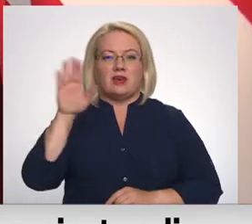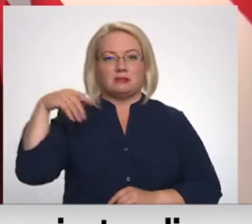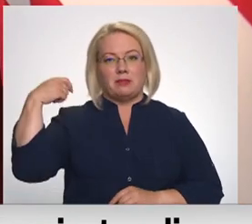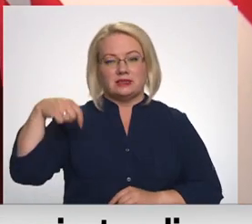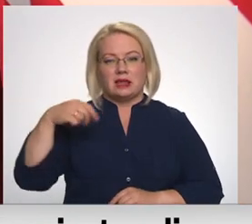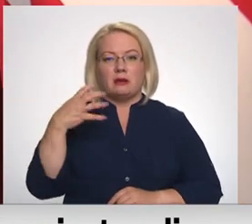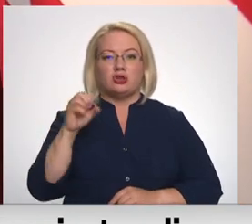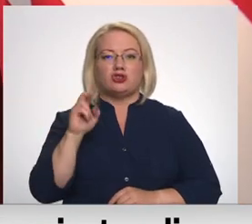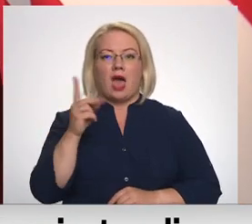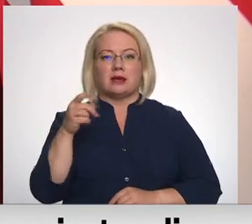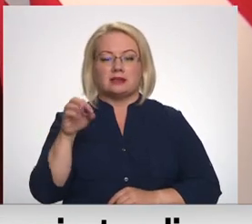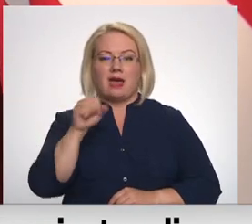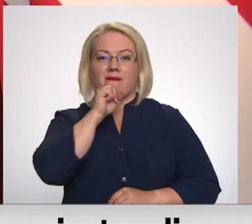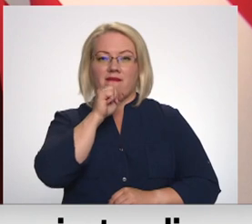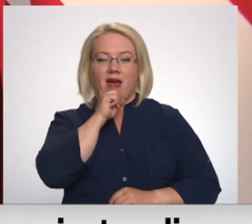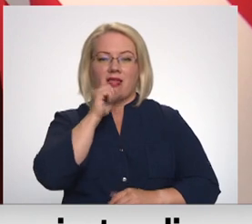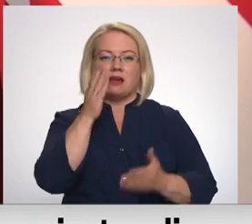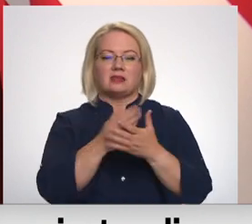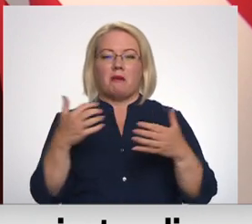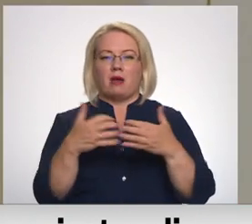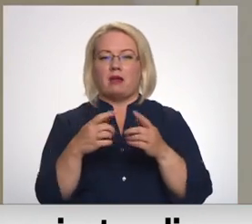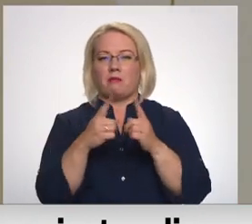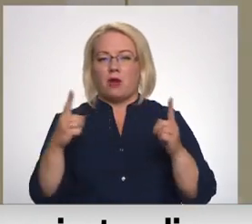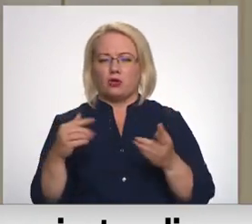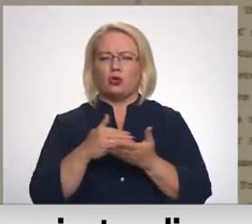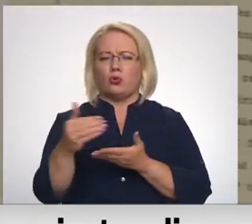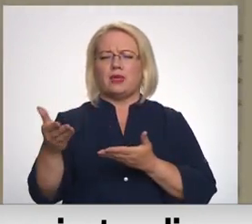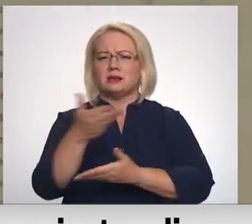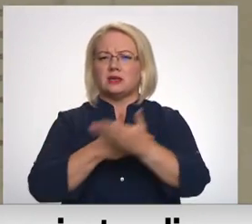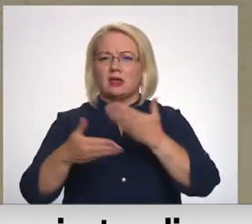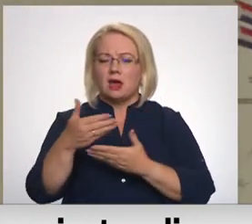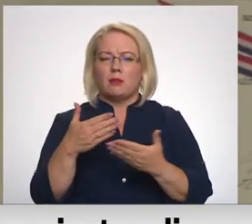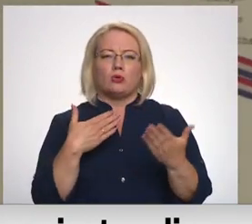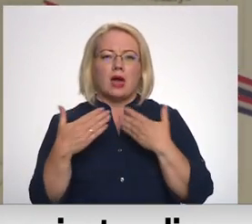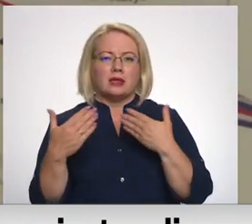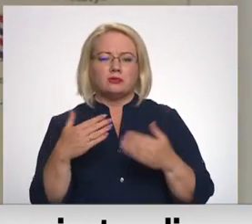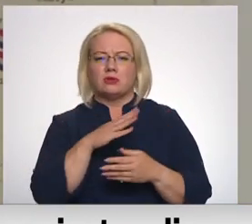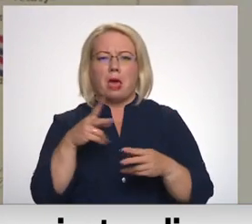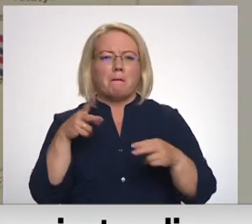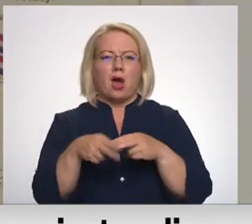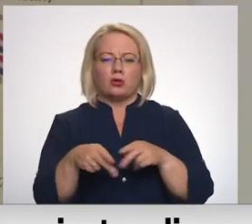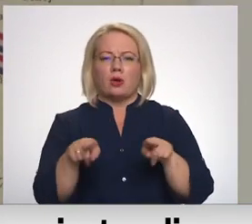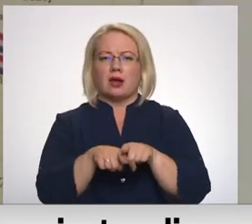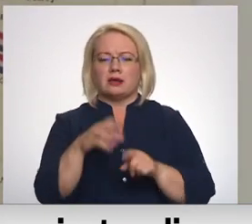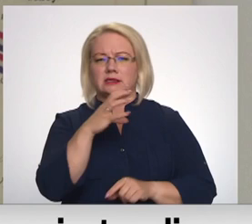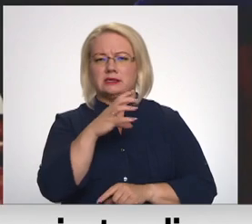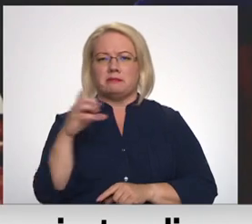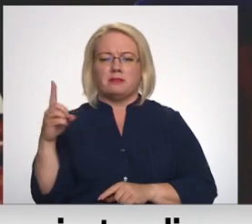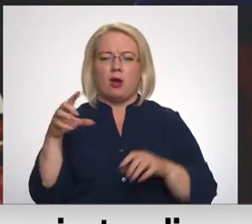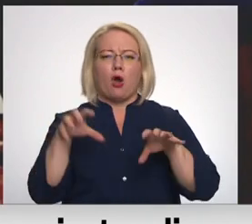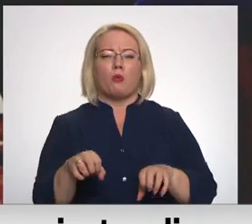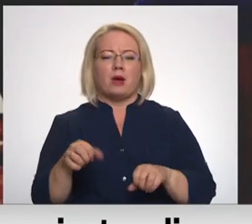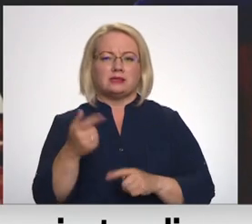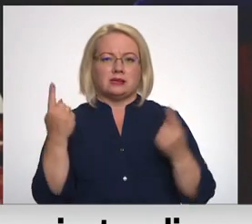Čakstem. Tālāk starpkaru periodā turpinājās sadarbības gadi un attiecības, kas nepārtrūka arī padomju okupācijas